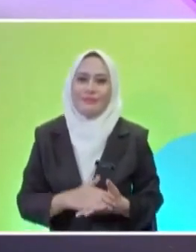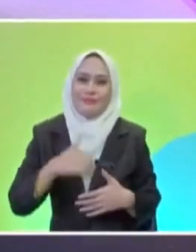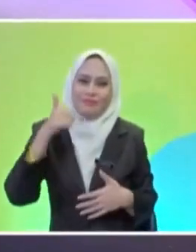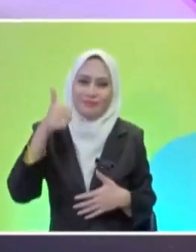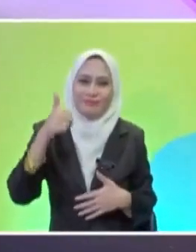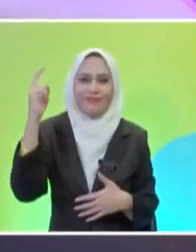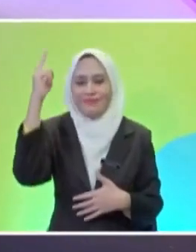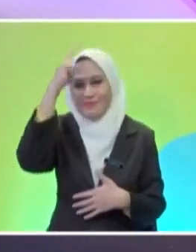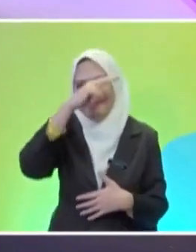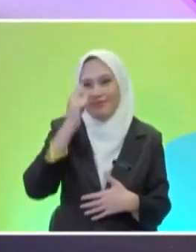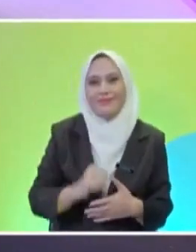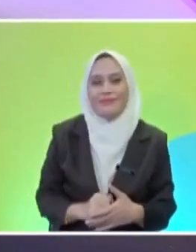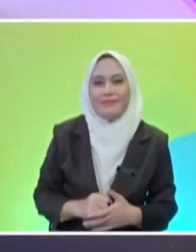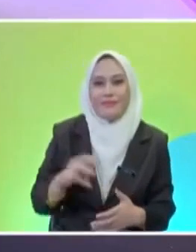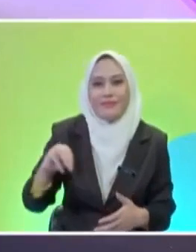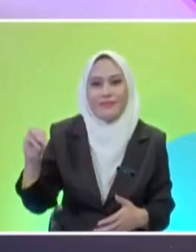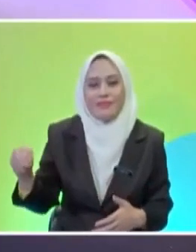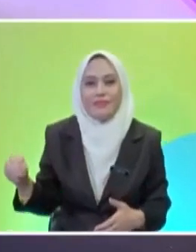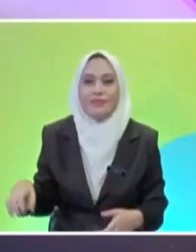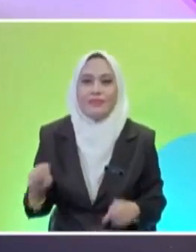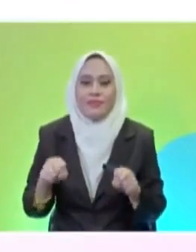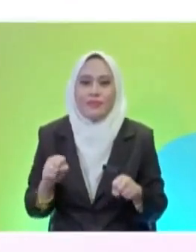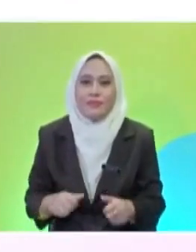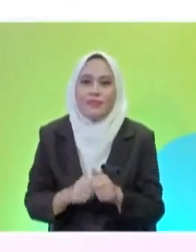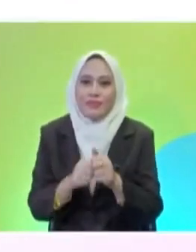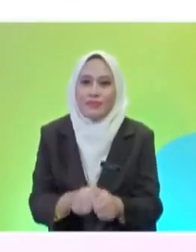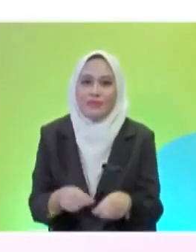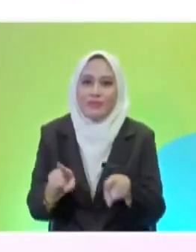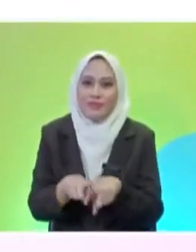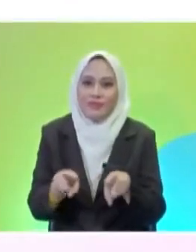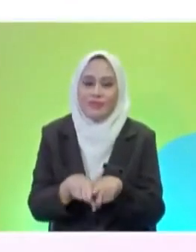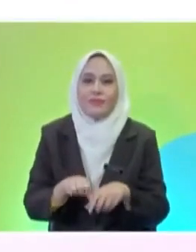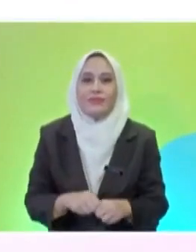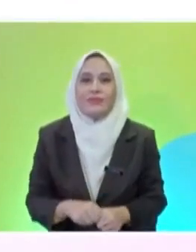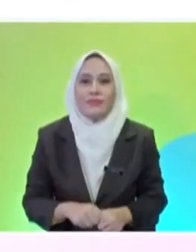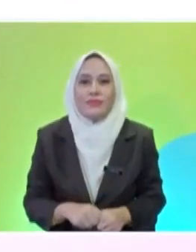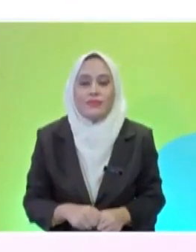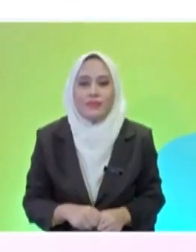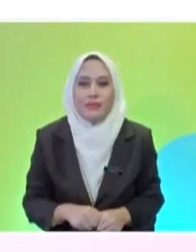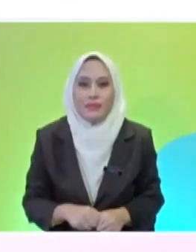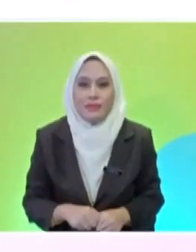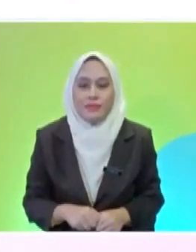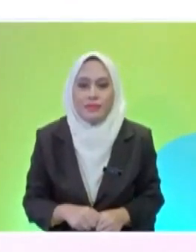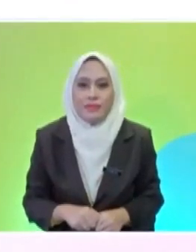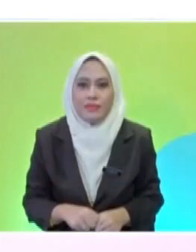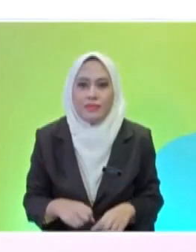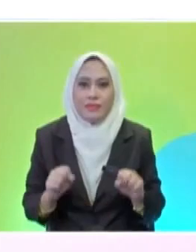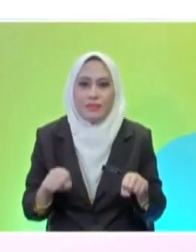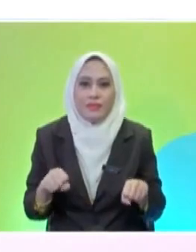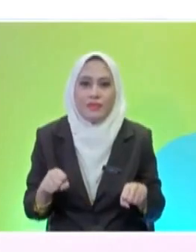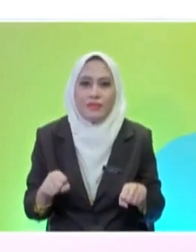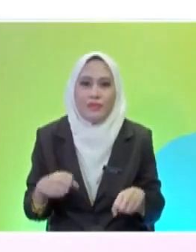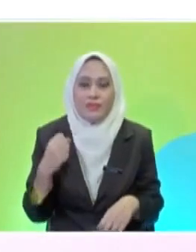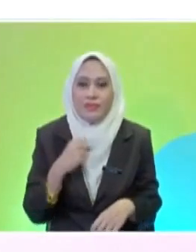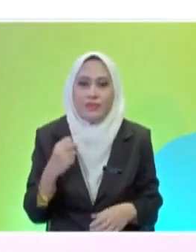Bagus ni. Ha, murid-murid semua pun boleh ikut. Kalau ada alat perkusi loceng boleh guna. Ha. Okay. Boleh kita nyanyi ke cikgu? Boleh. Sekali lagi.